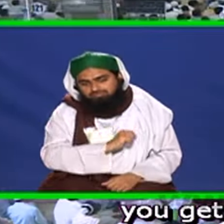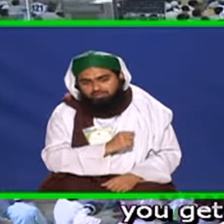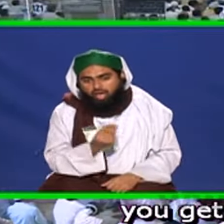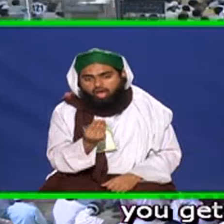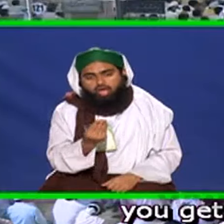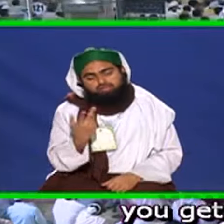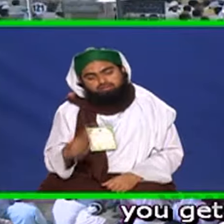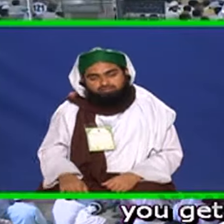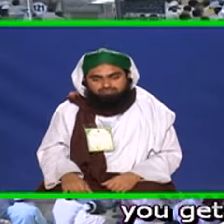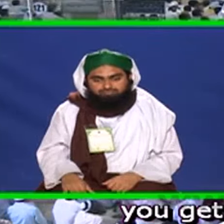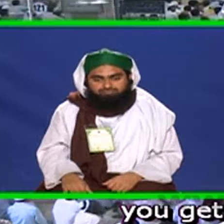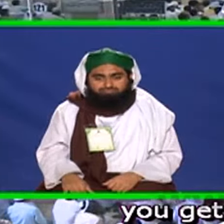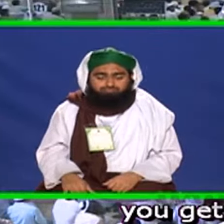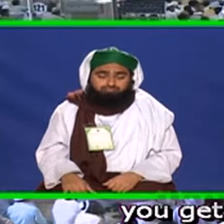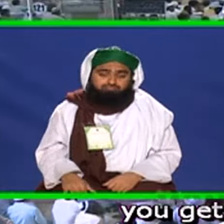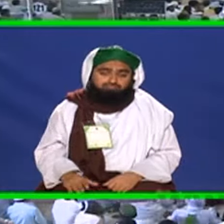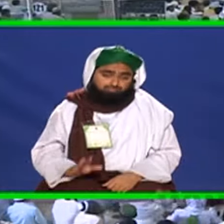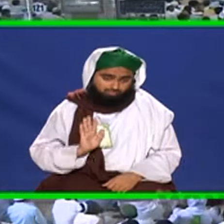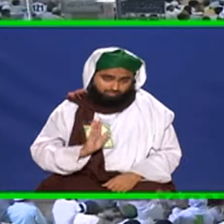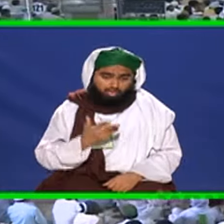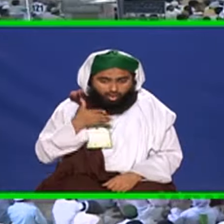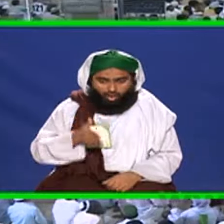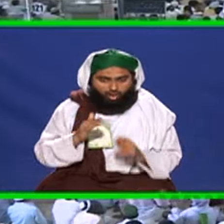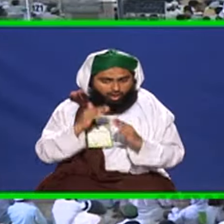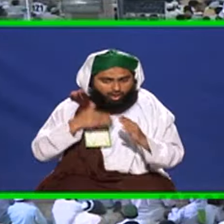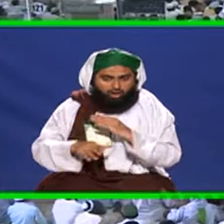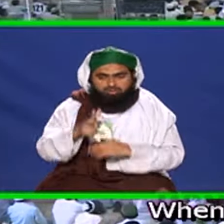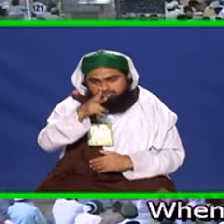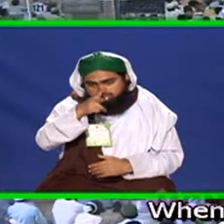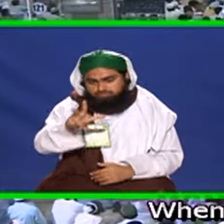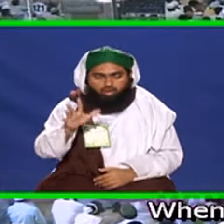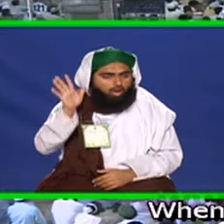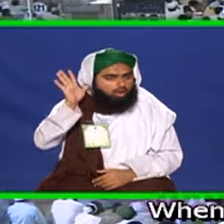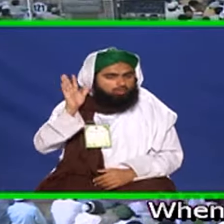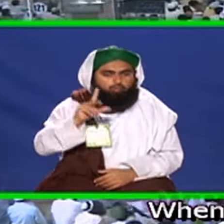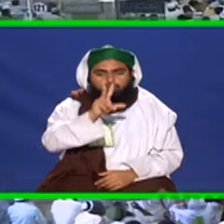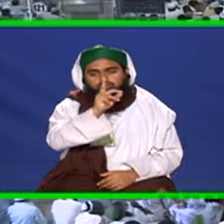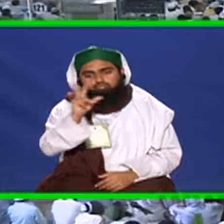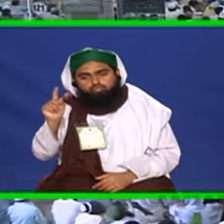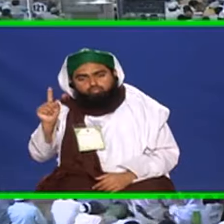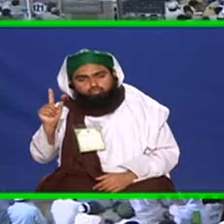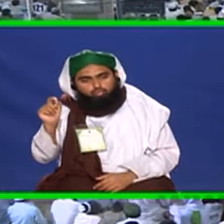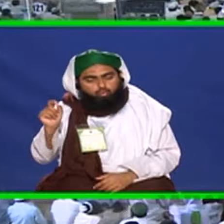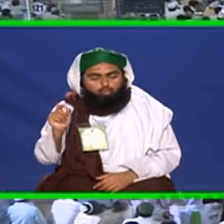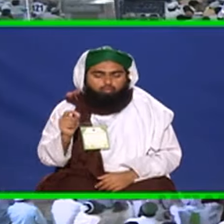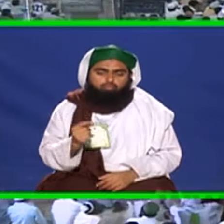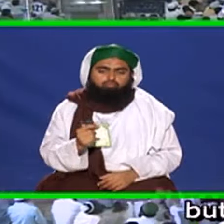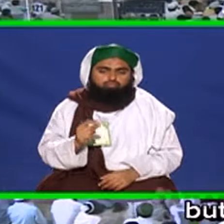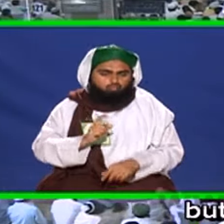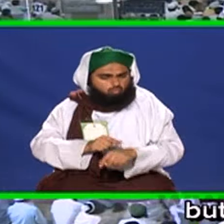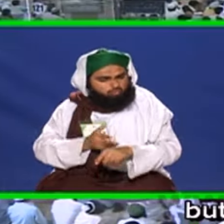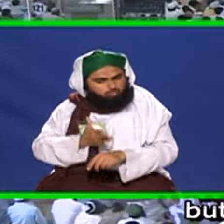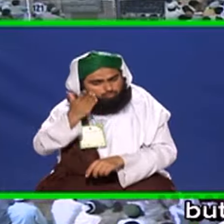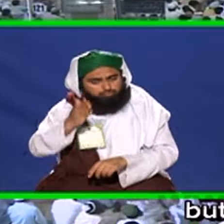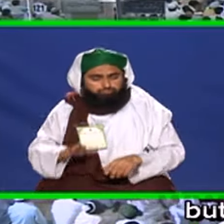لاکھ درود شریف کا پڑھو, وہاں لاکھ کا پڑھو. یا دو رکعت نفل پڑھو تو دو ہی کا ثواب,